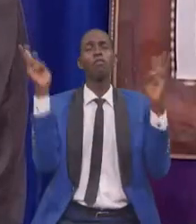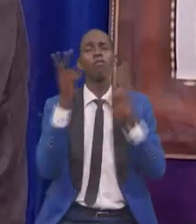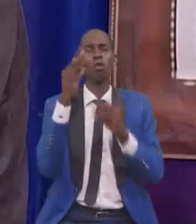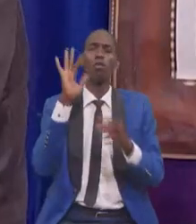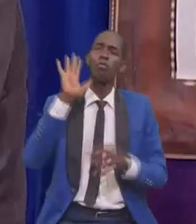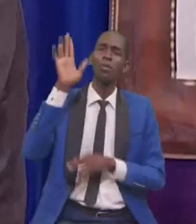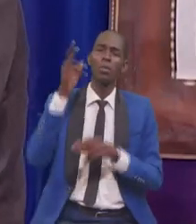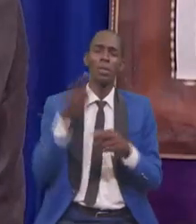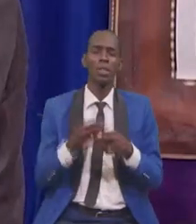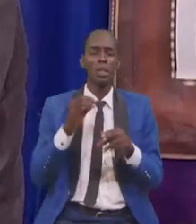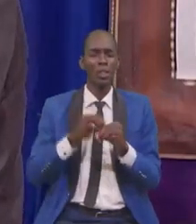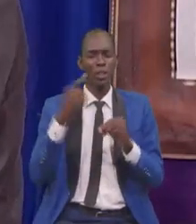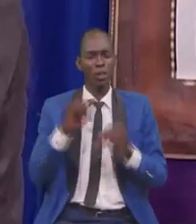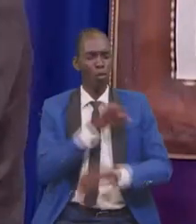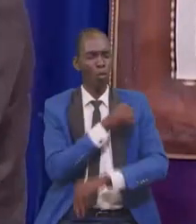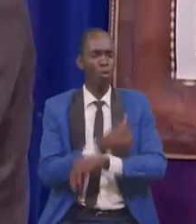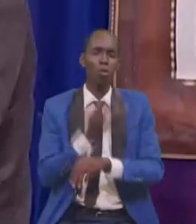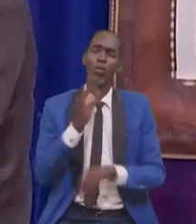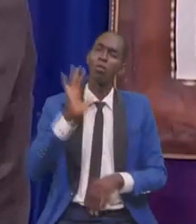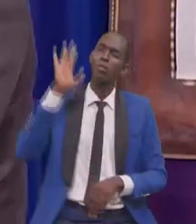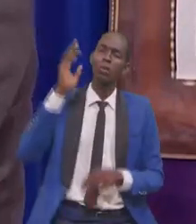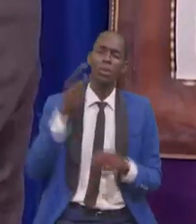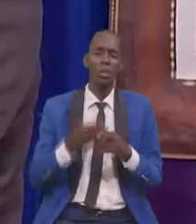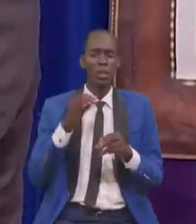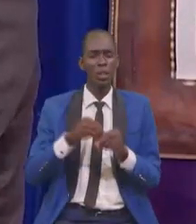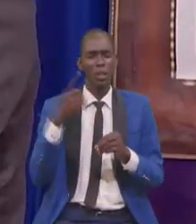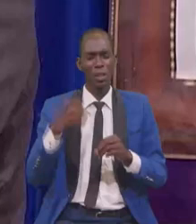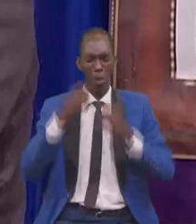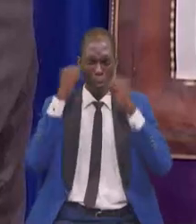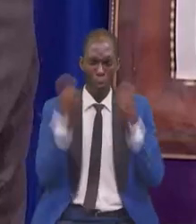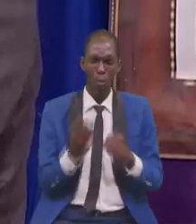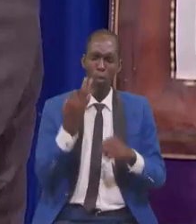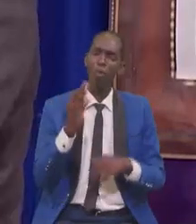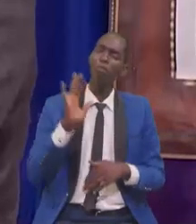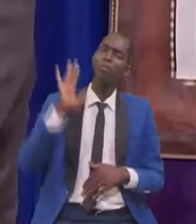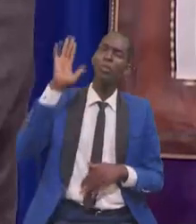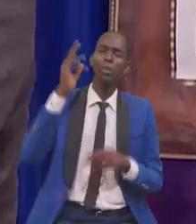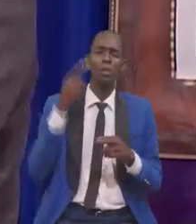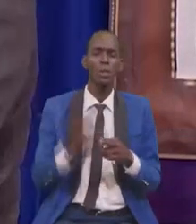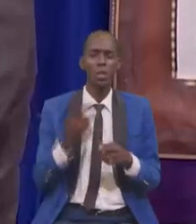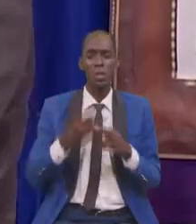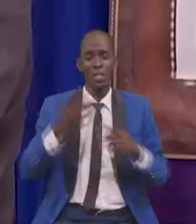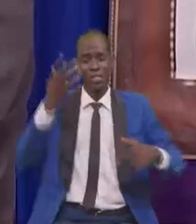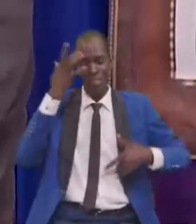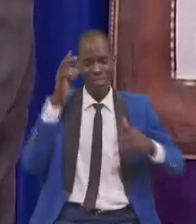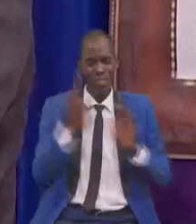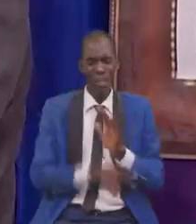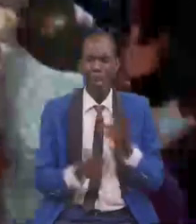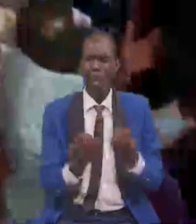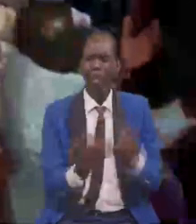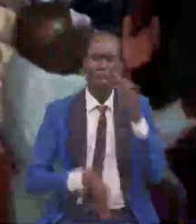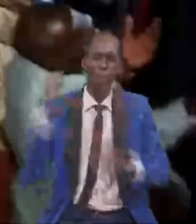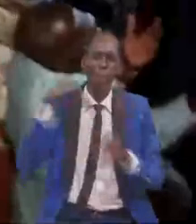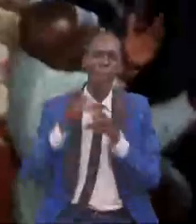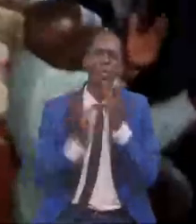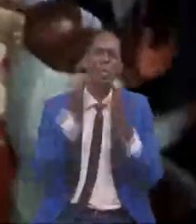la victoire de ce nom, dans l'autorité de ce nom-là, dans la puissance de ce nom-là, maladie,